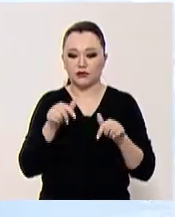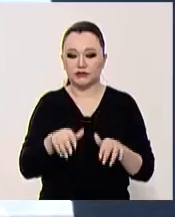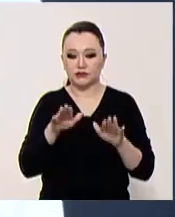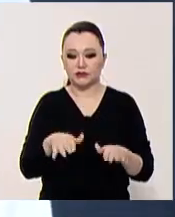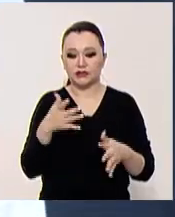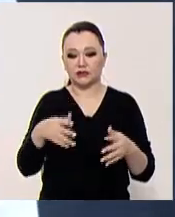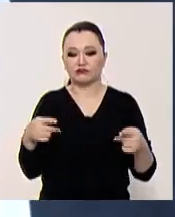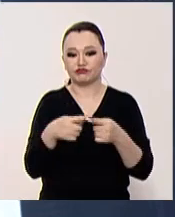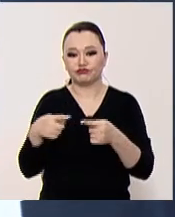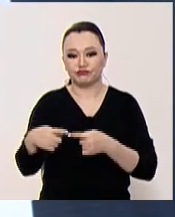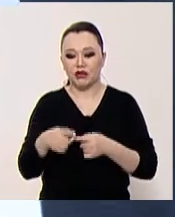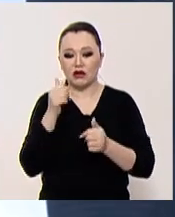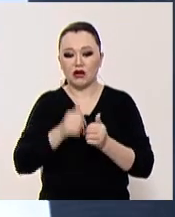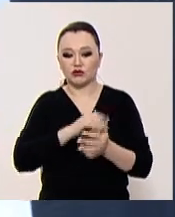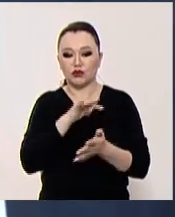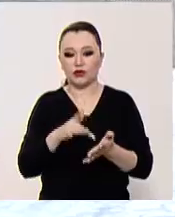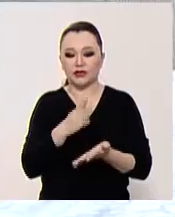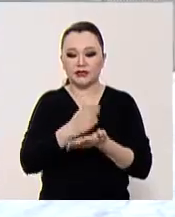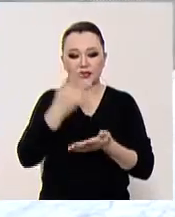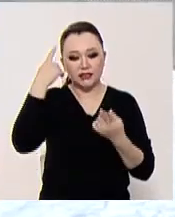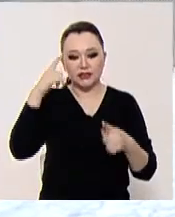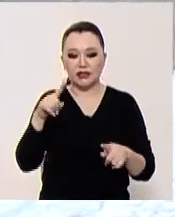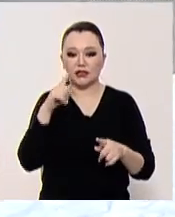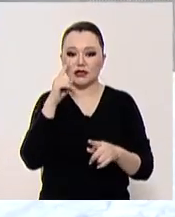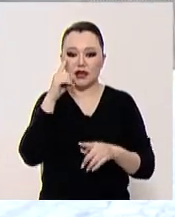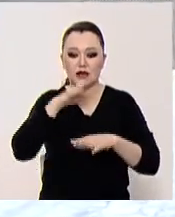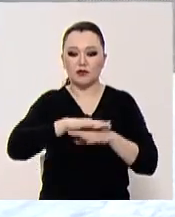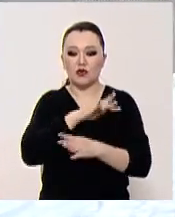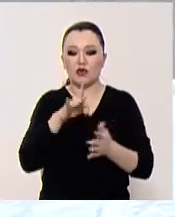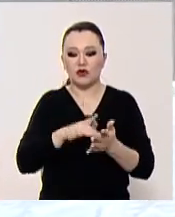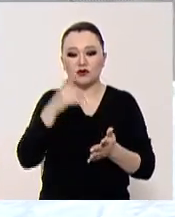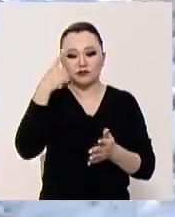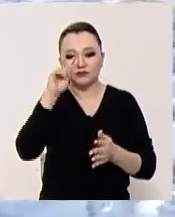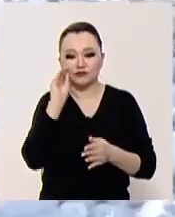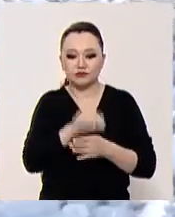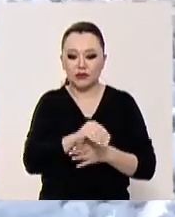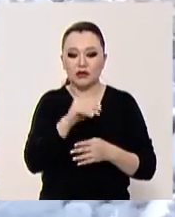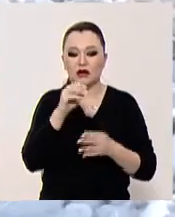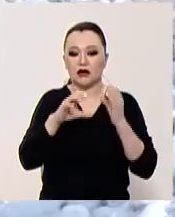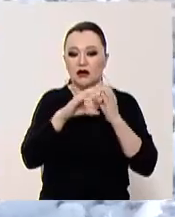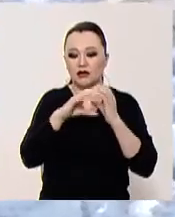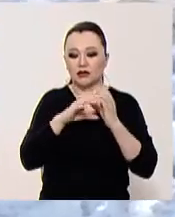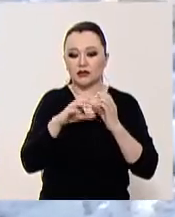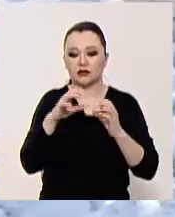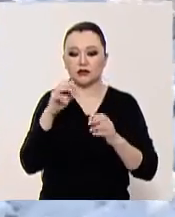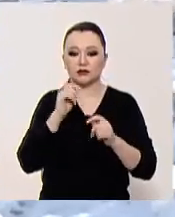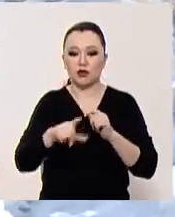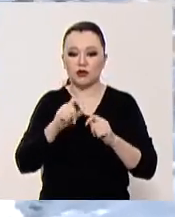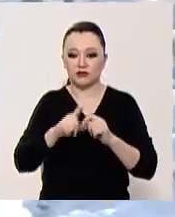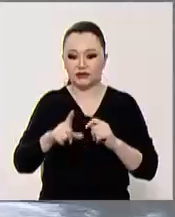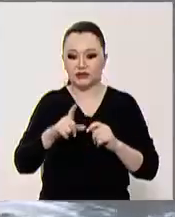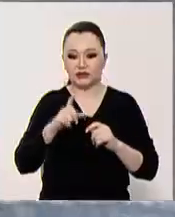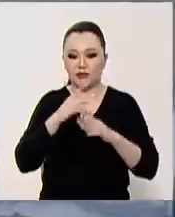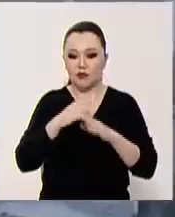или пятачки есть в каждом городе. Идея о павильонах принадлежит акиму города, но обустроили контейнеры спонсоры.